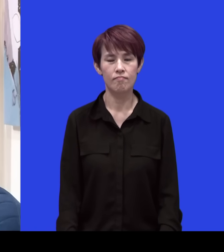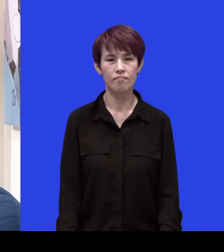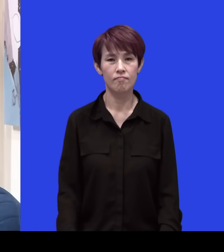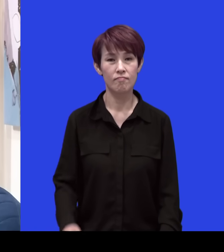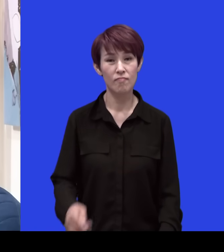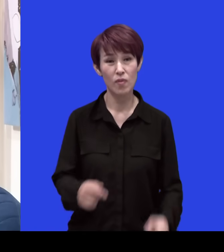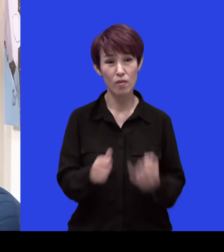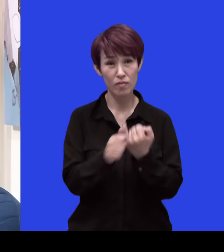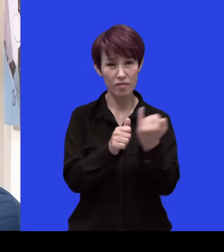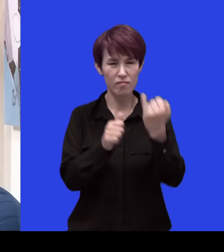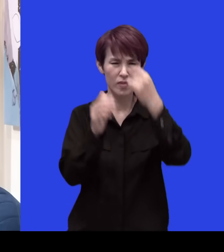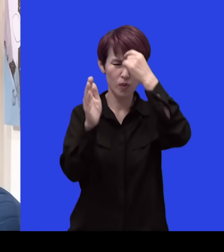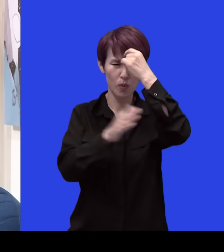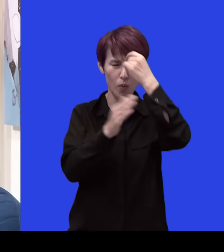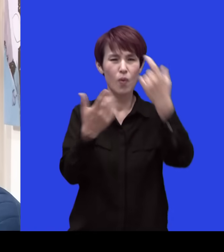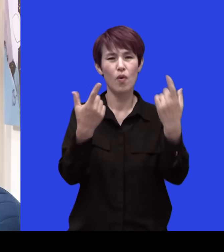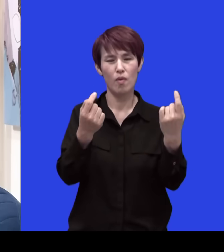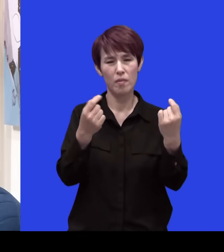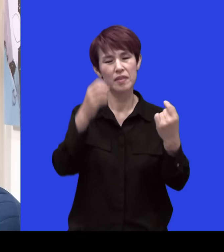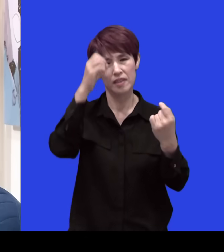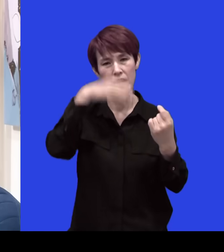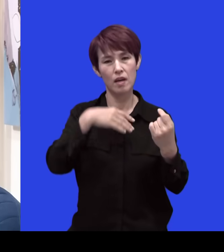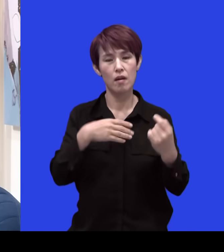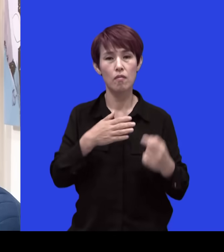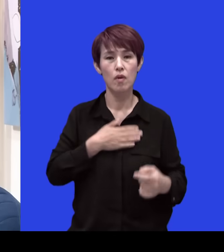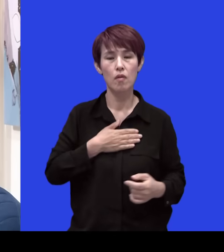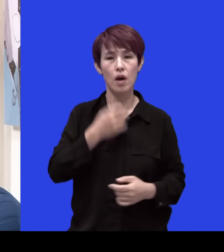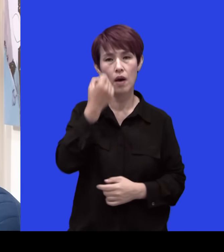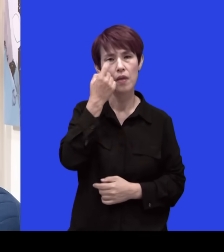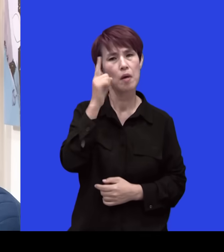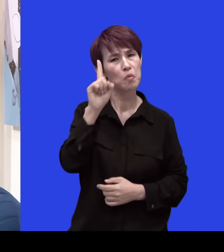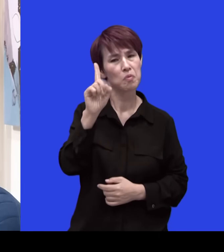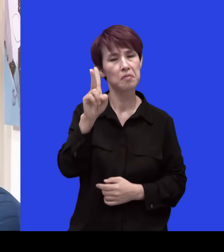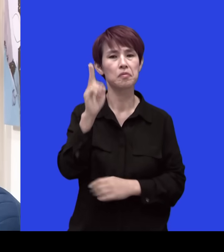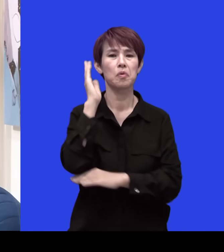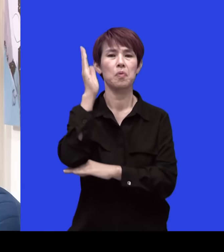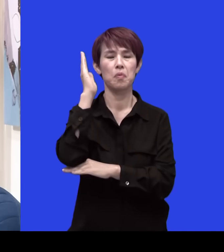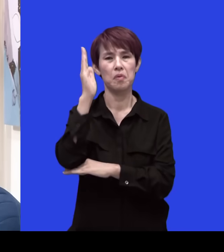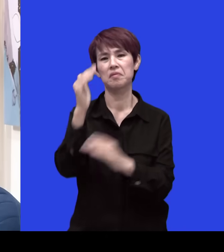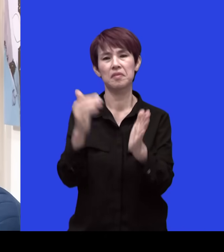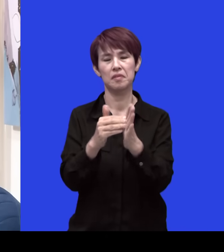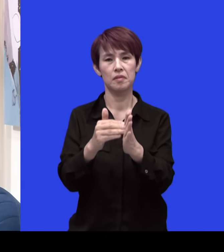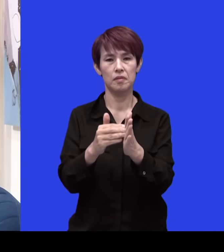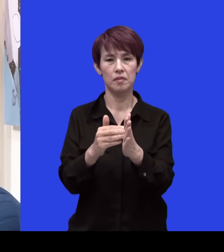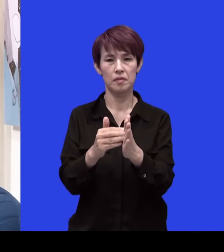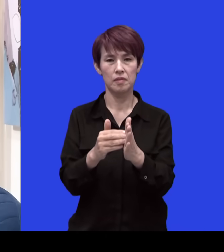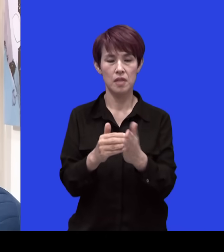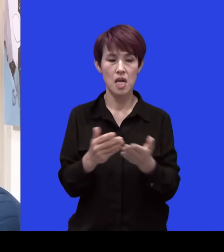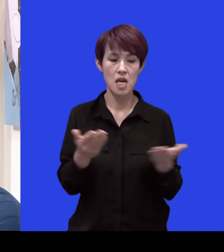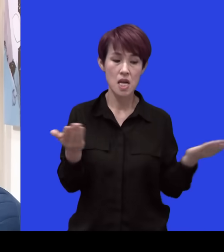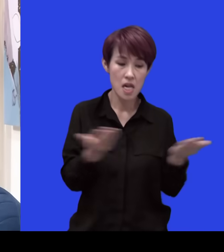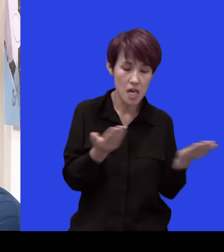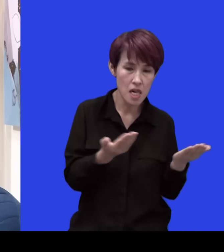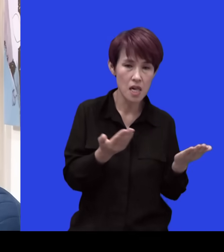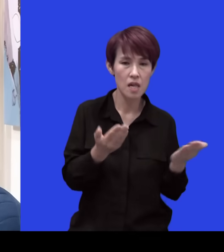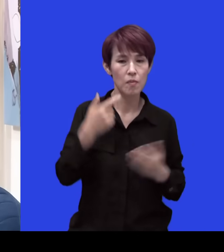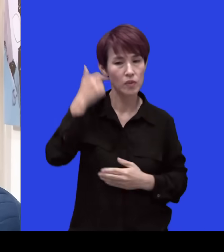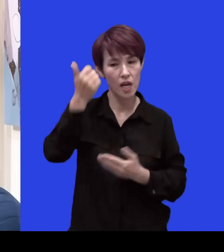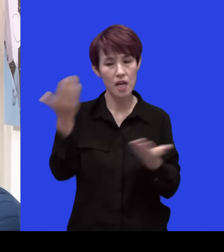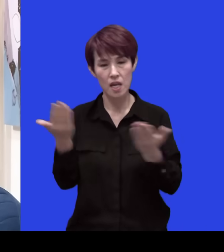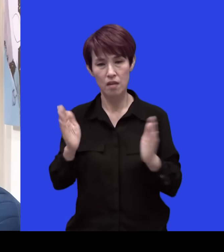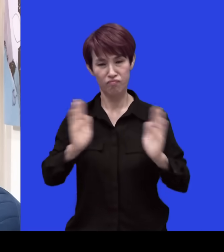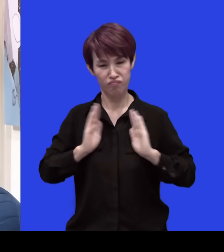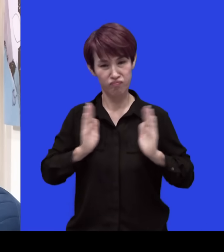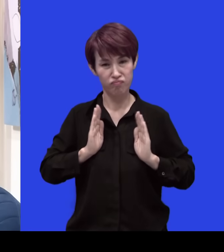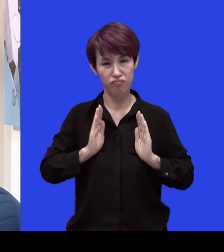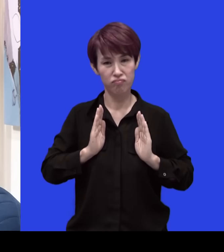그리고 나도 뭐 한 달에 한 번 정도 설교나 하면 되고. 네, 그런데 이러면서 목회하는 건